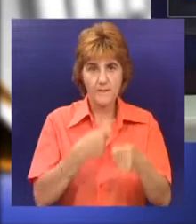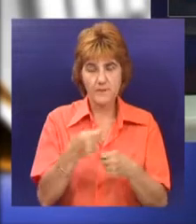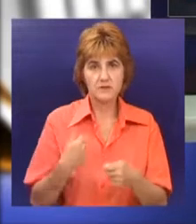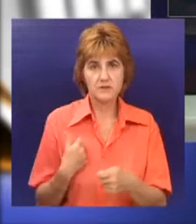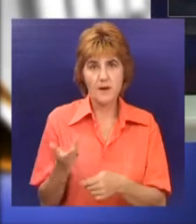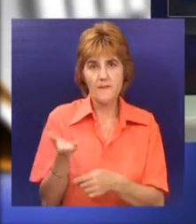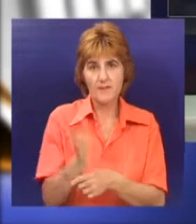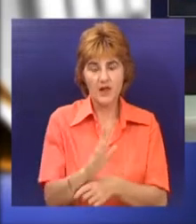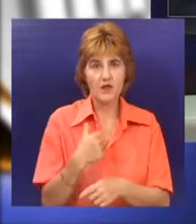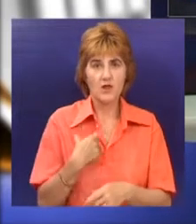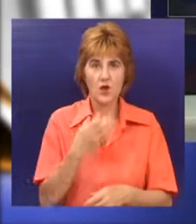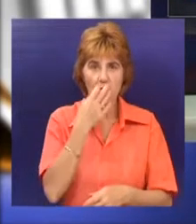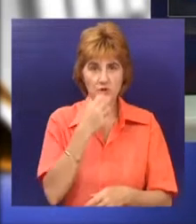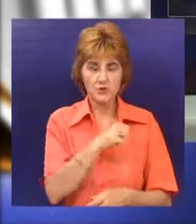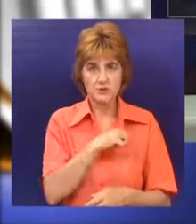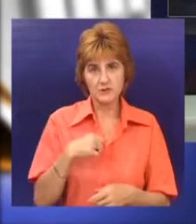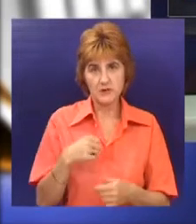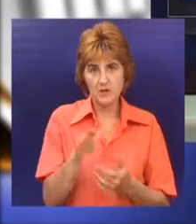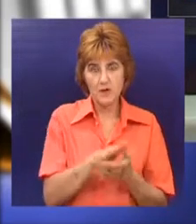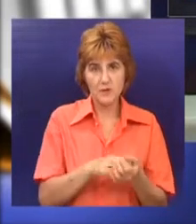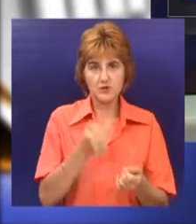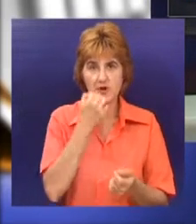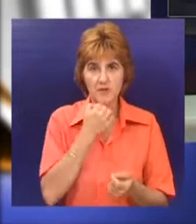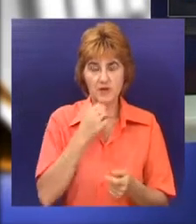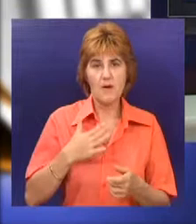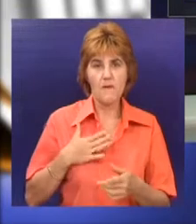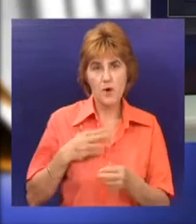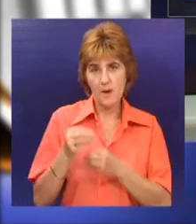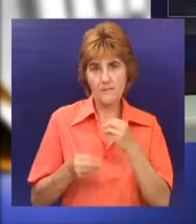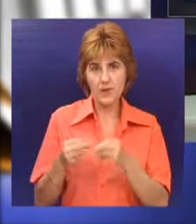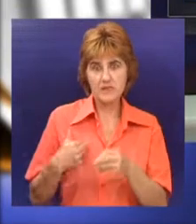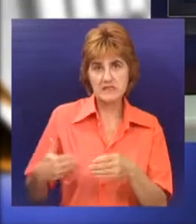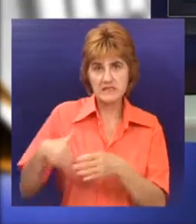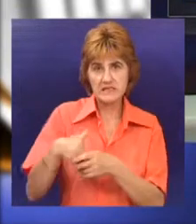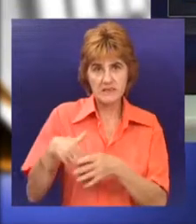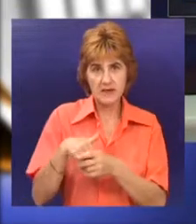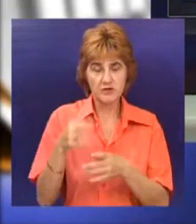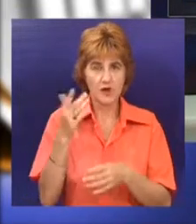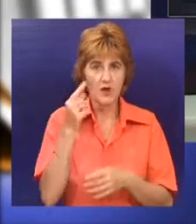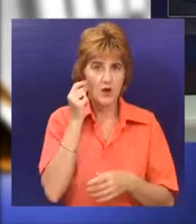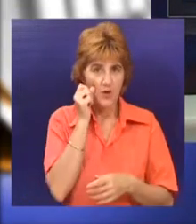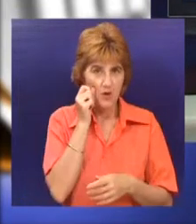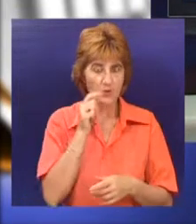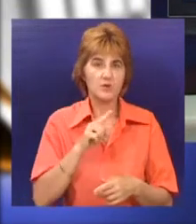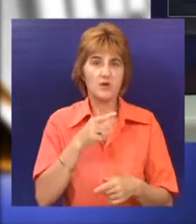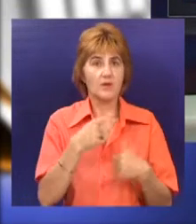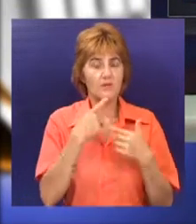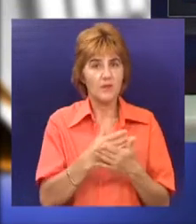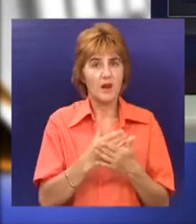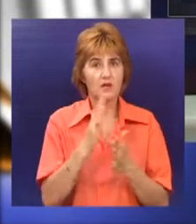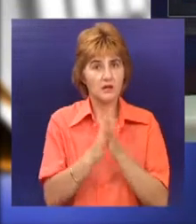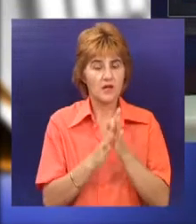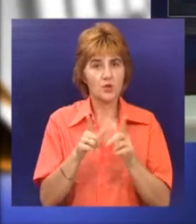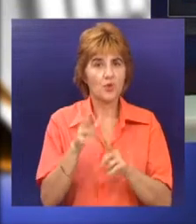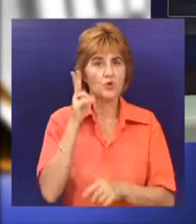čime im je dat podsticaj da pokrenu sopstveni posao i zaposle članove porodice, a možda i još neke druge, naglašeno je na ceremoniji